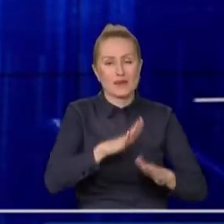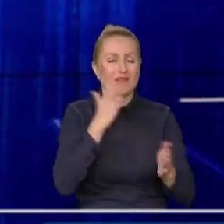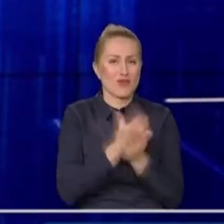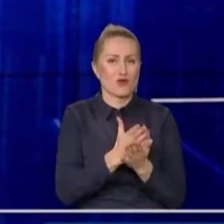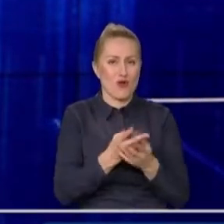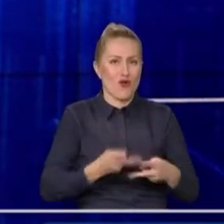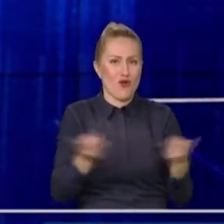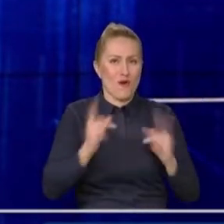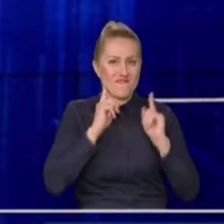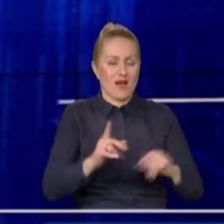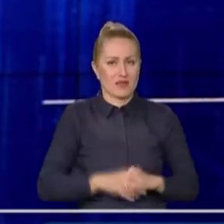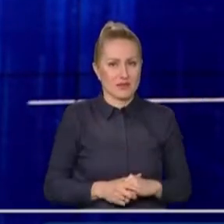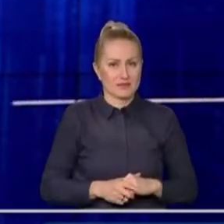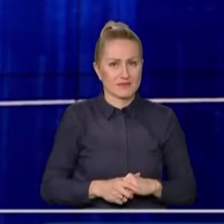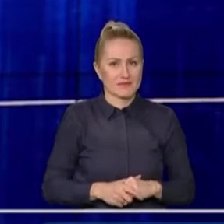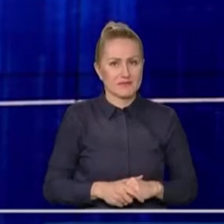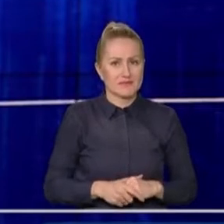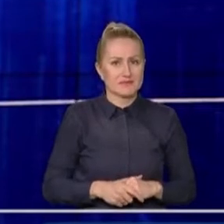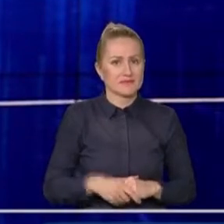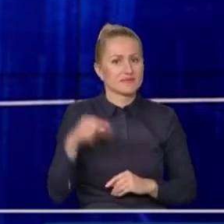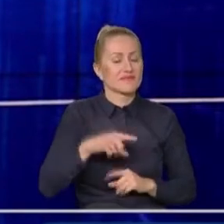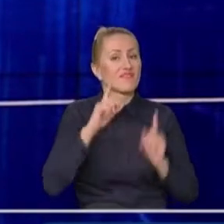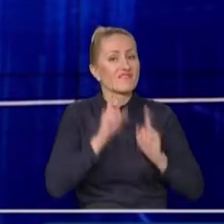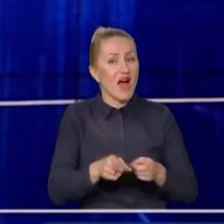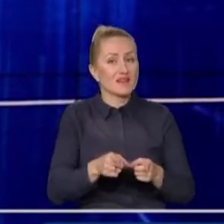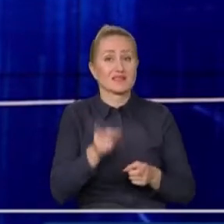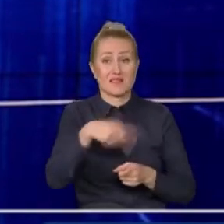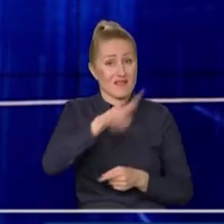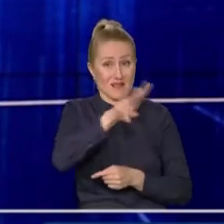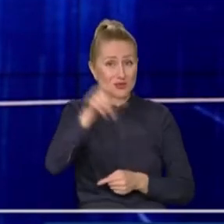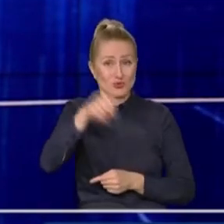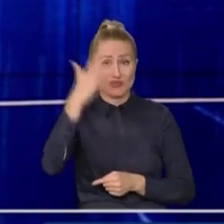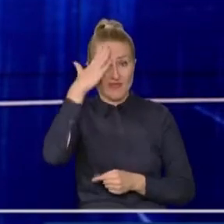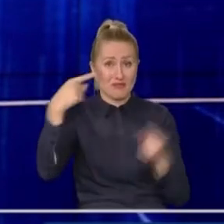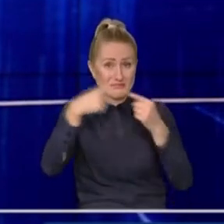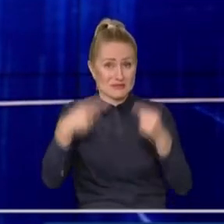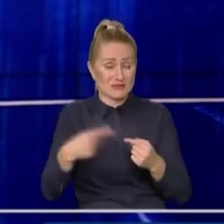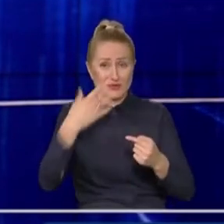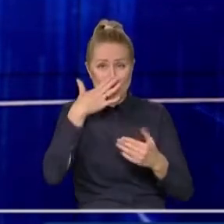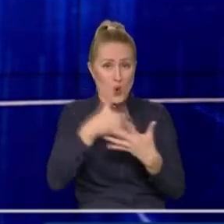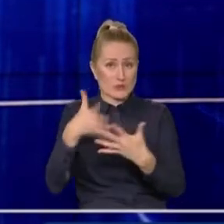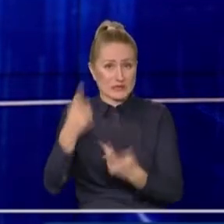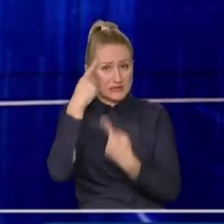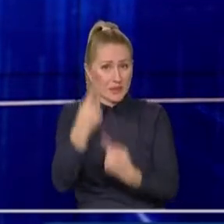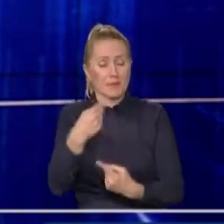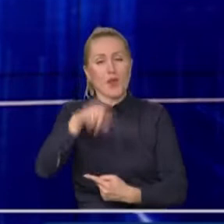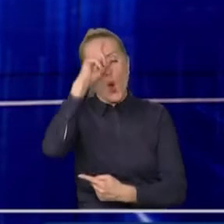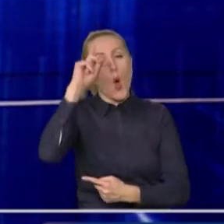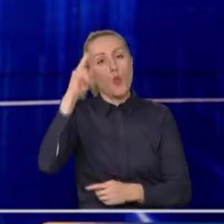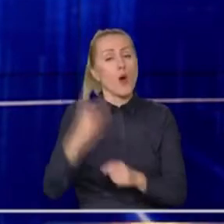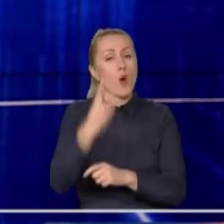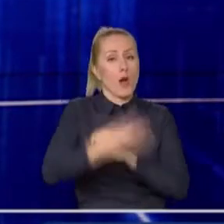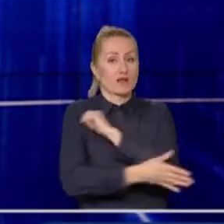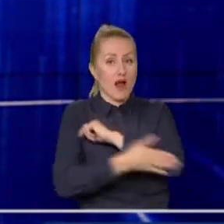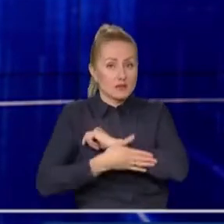opinii publicznej fakty. Fakty, z którymi każdy musi się zmierzyć. Rzeczywiście wśród osób, które nielegalnie